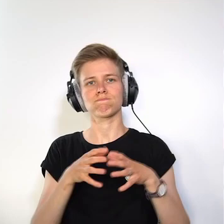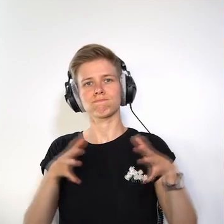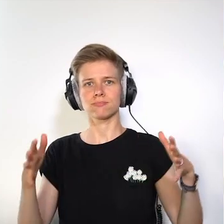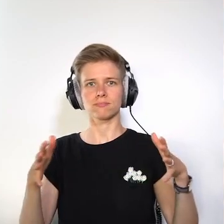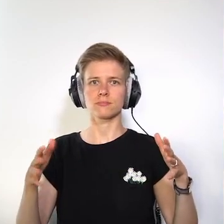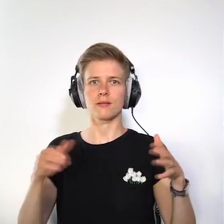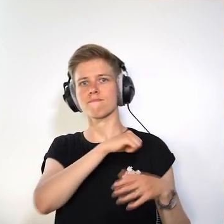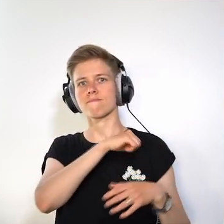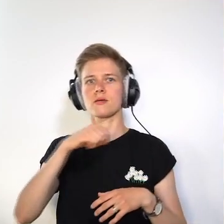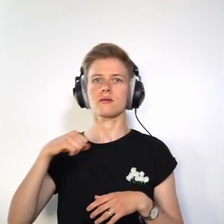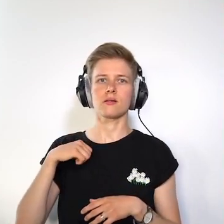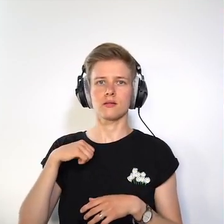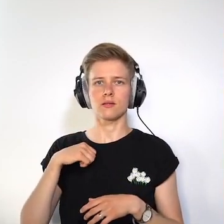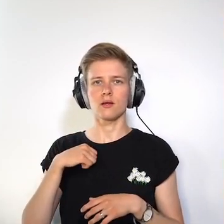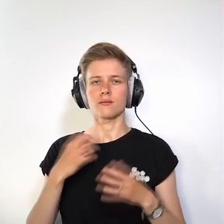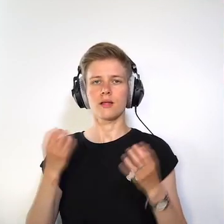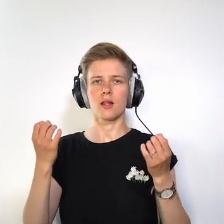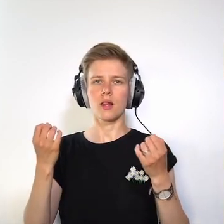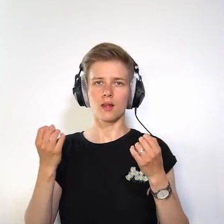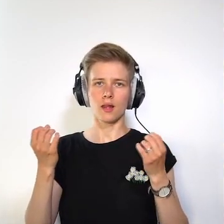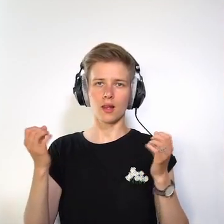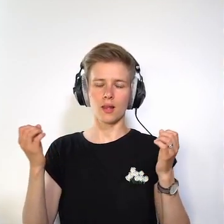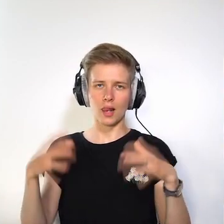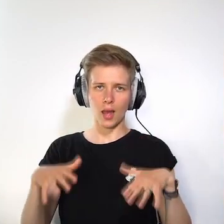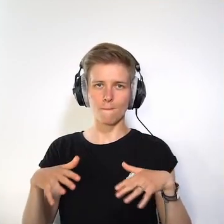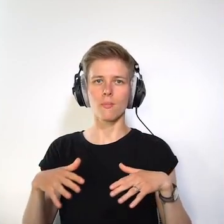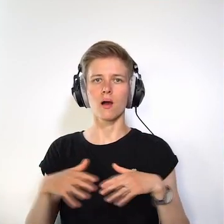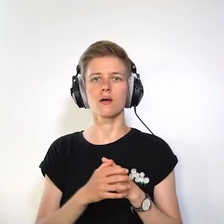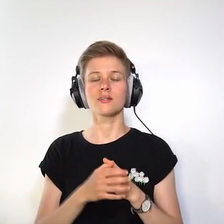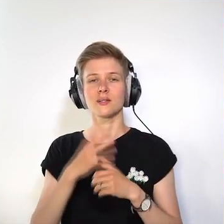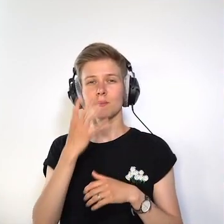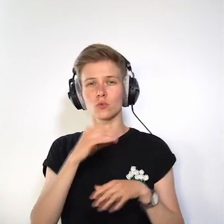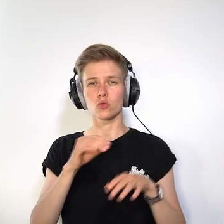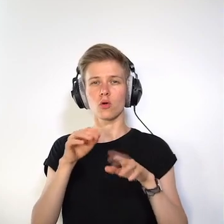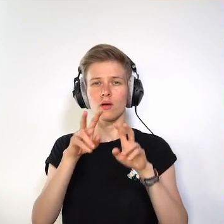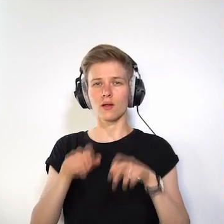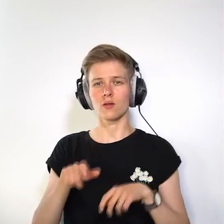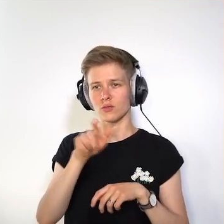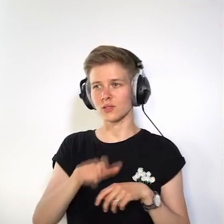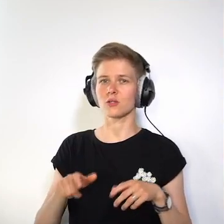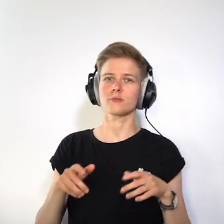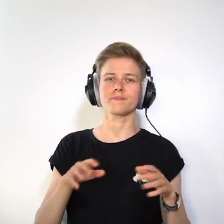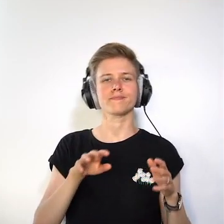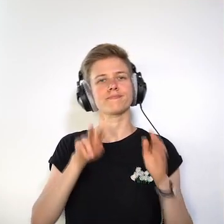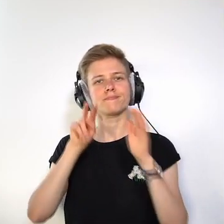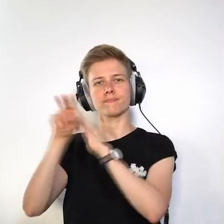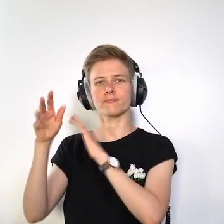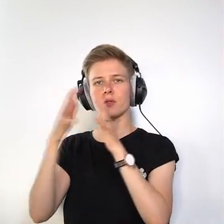asiassa ajettiin pakoon, maanpakoon jenkkeihin, joissa he sitten